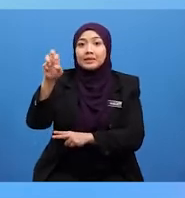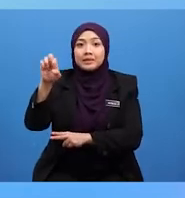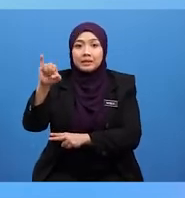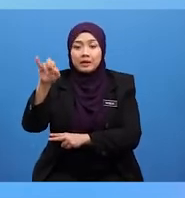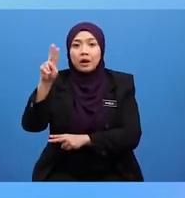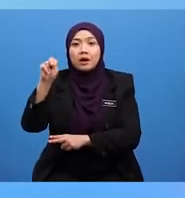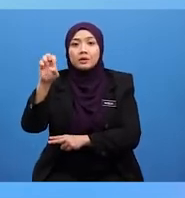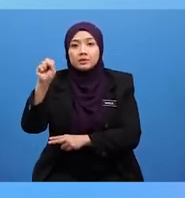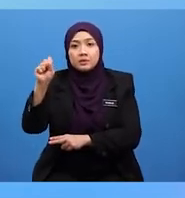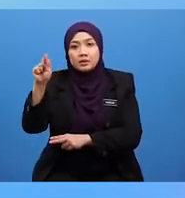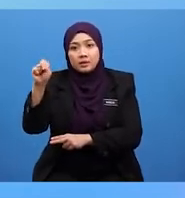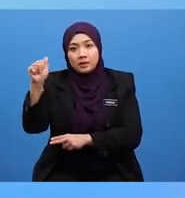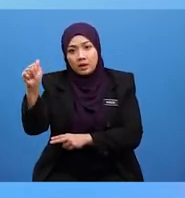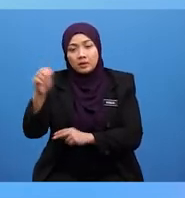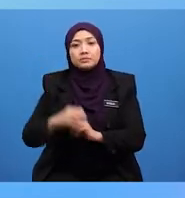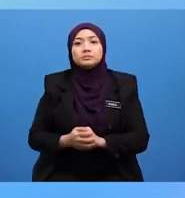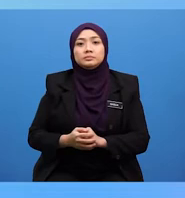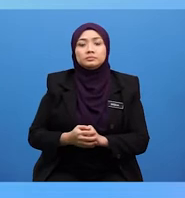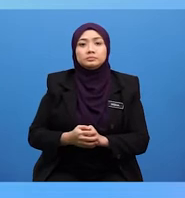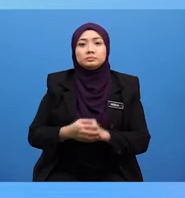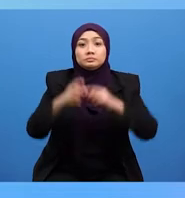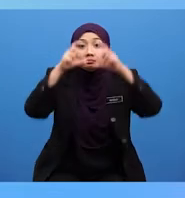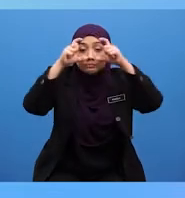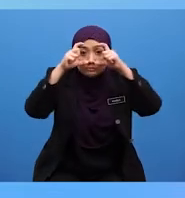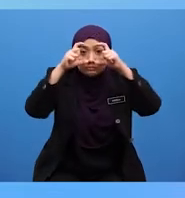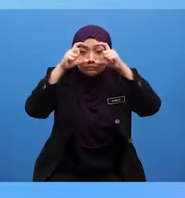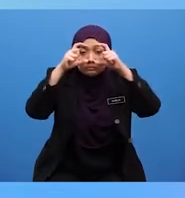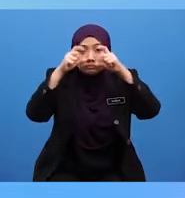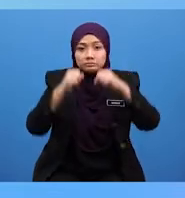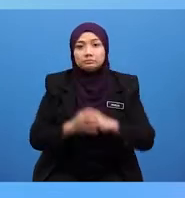Produk seterusnya ialah cermin mata.